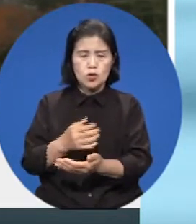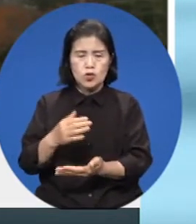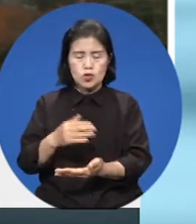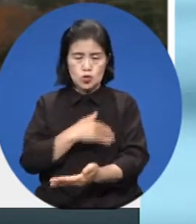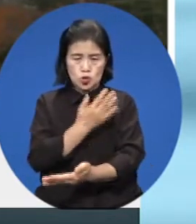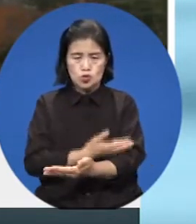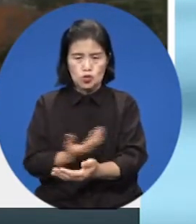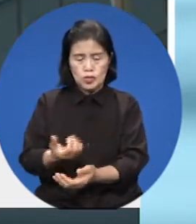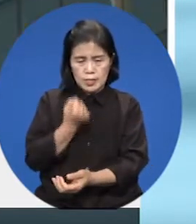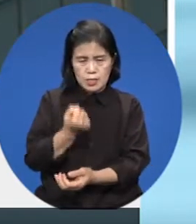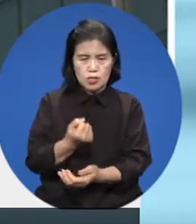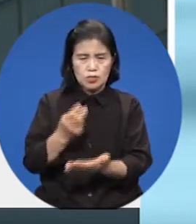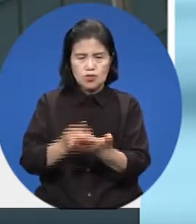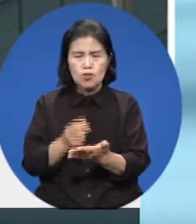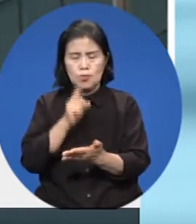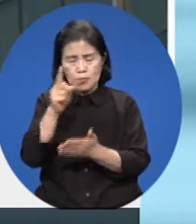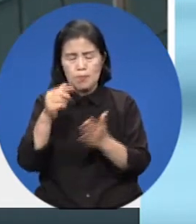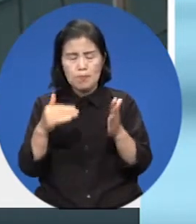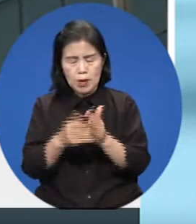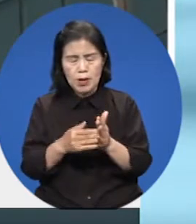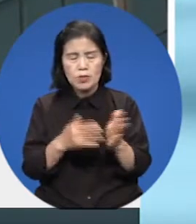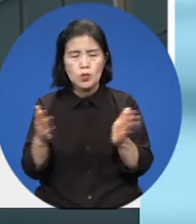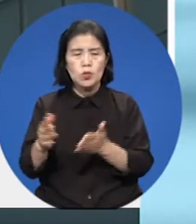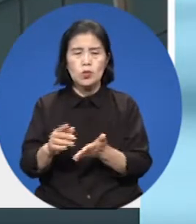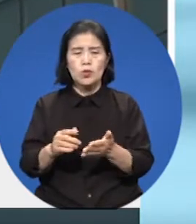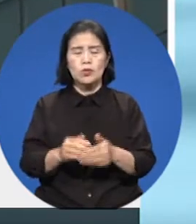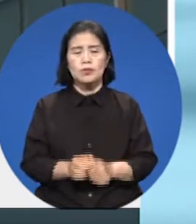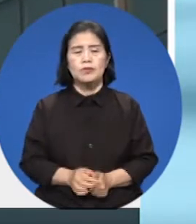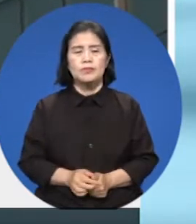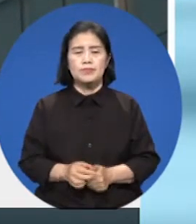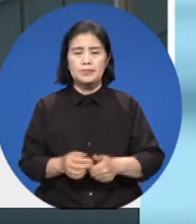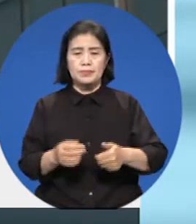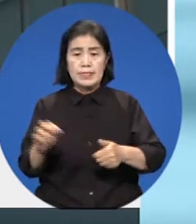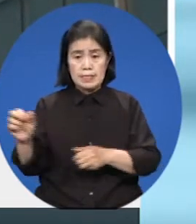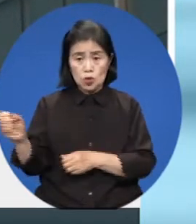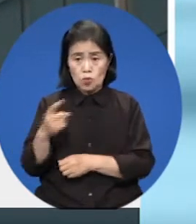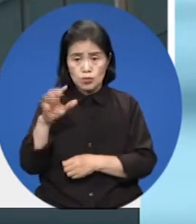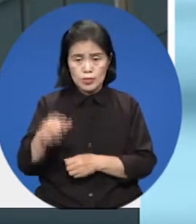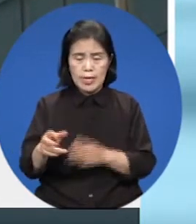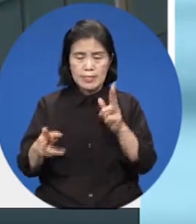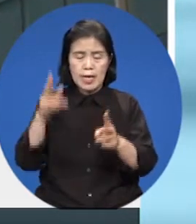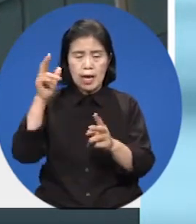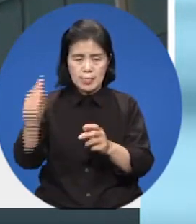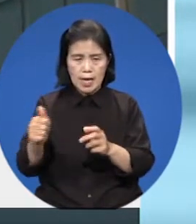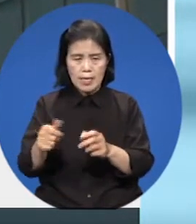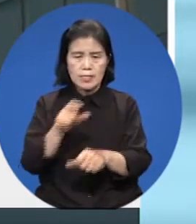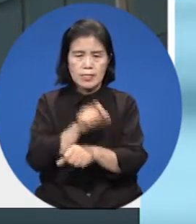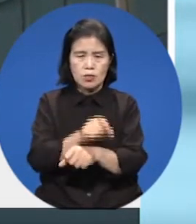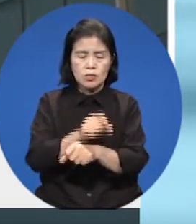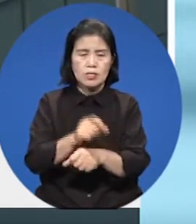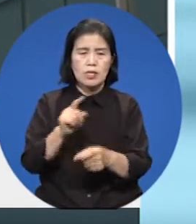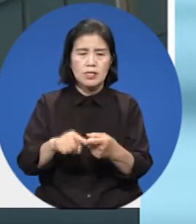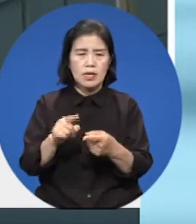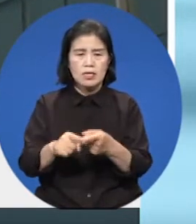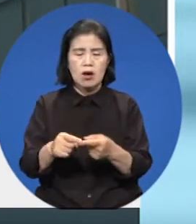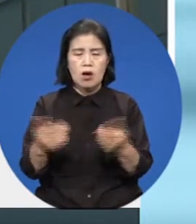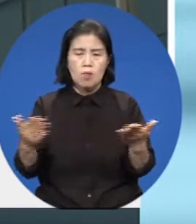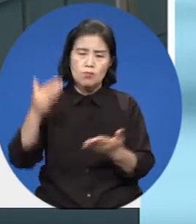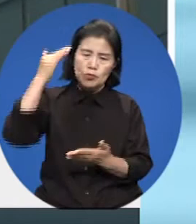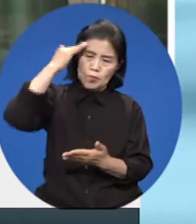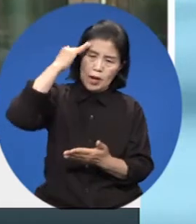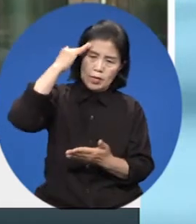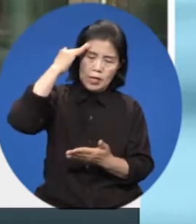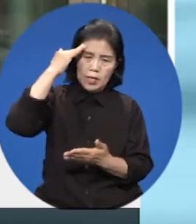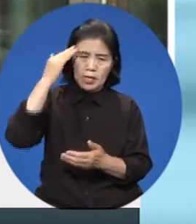절차 이행 그 소송을 냈습니다. 또한 인천공항공사는 네. 스카이72 사장과 그리고 직원 등에 대해서 업무 방해